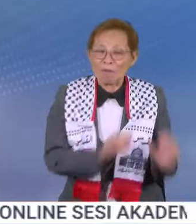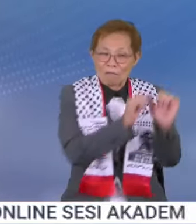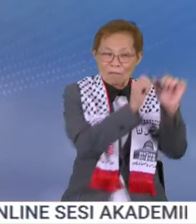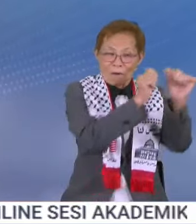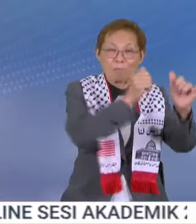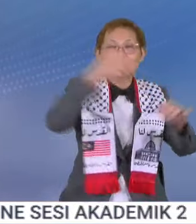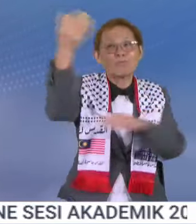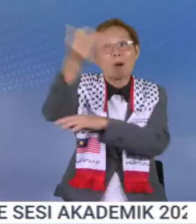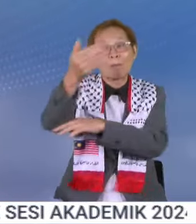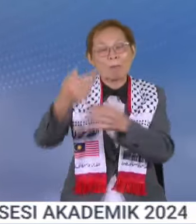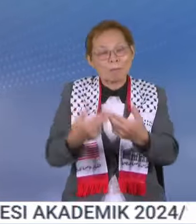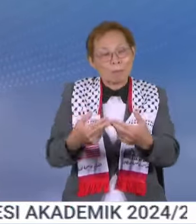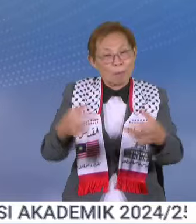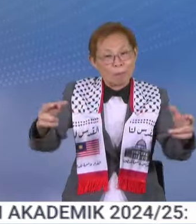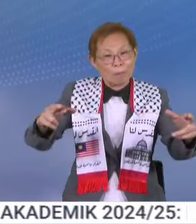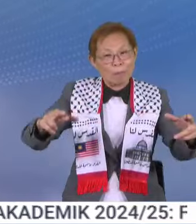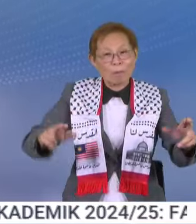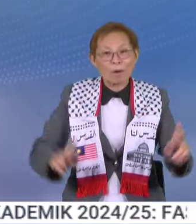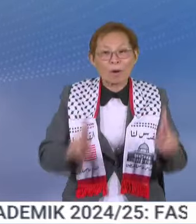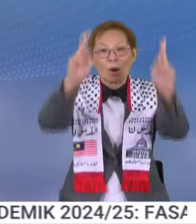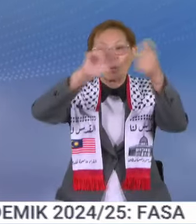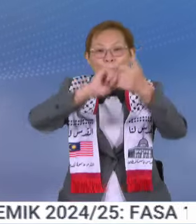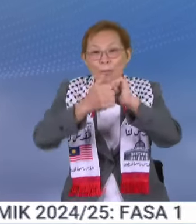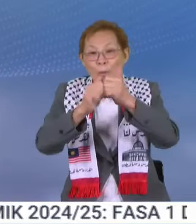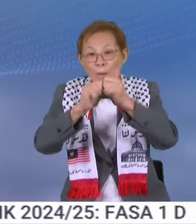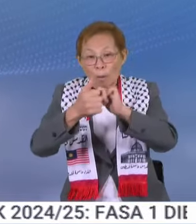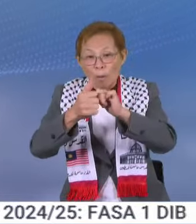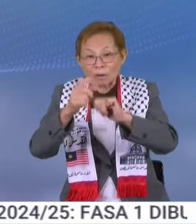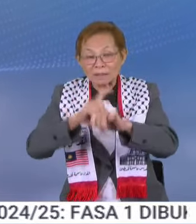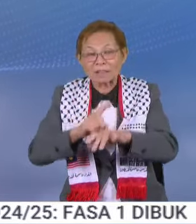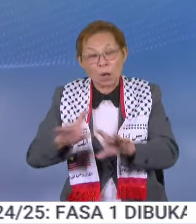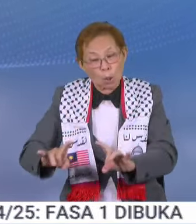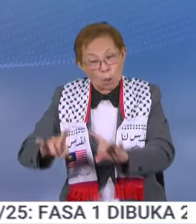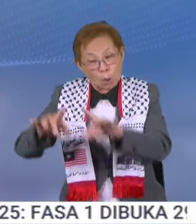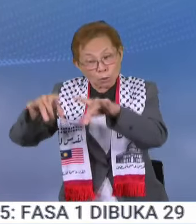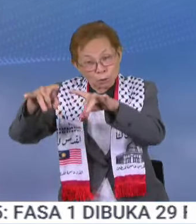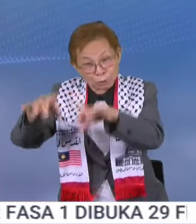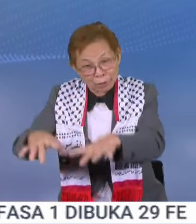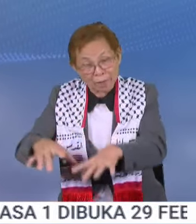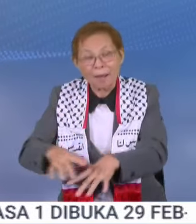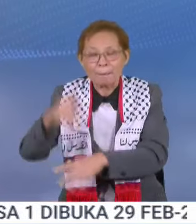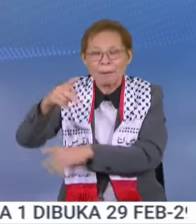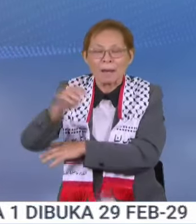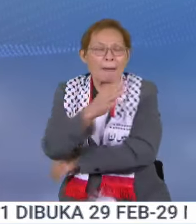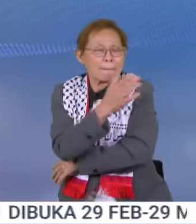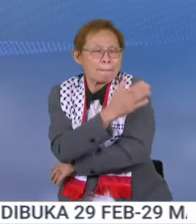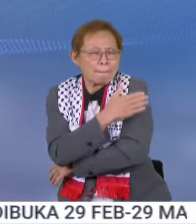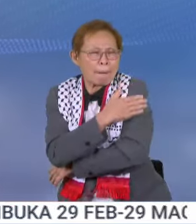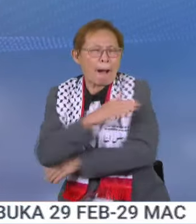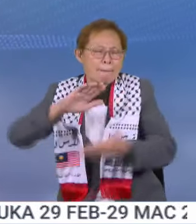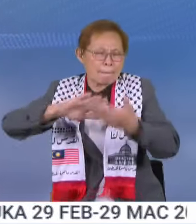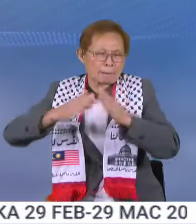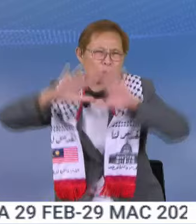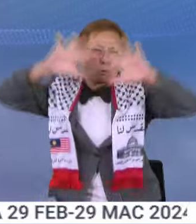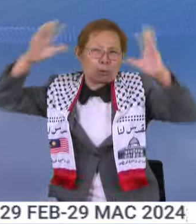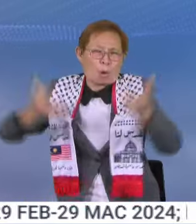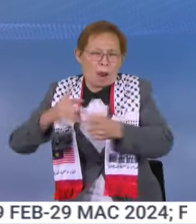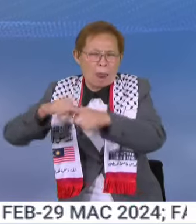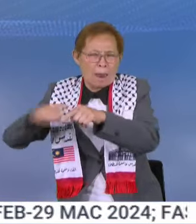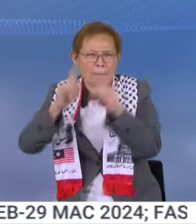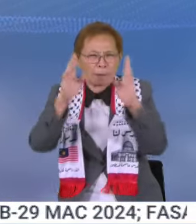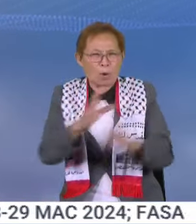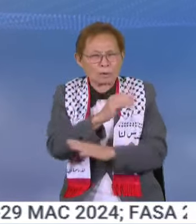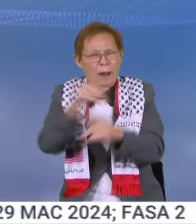Terdahulu dalam ucapan perasmian Kompleks Sukan Al-Taqwa di Melbourne, Perdana Menteri menggesa masyarakat dunia berbilang kaum dan